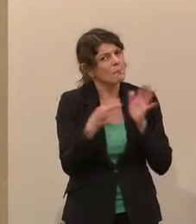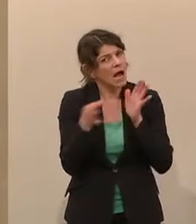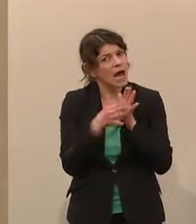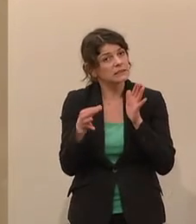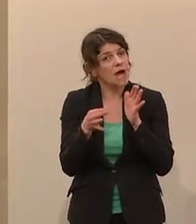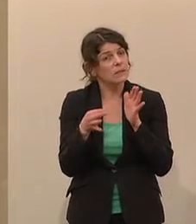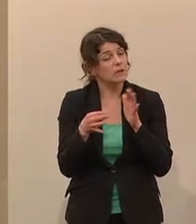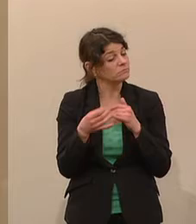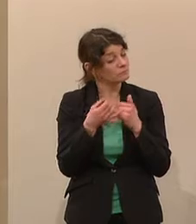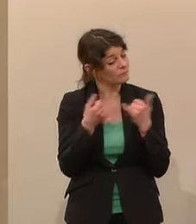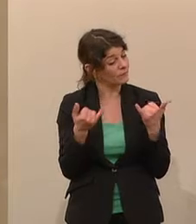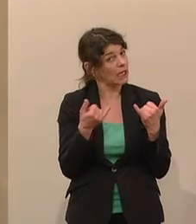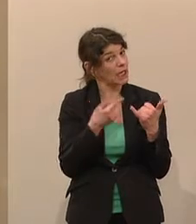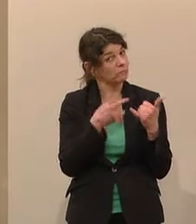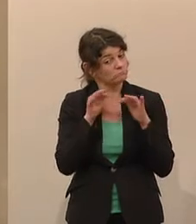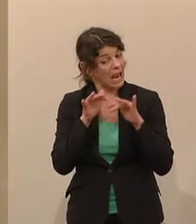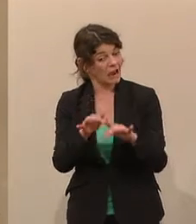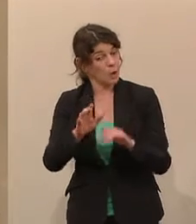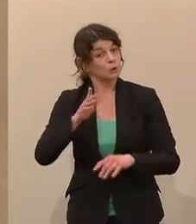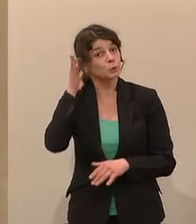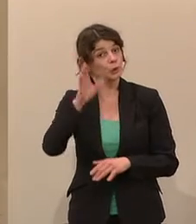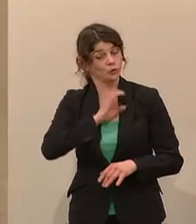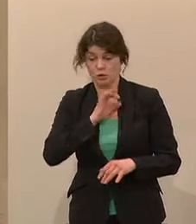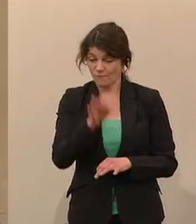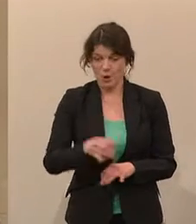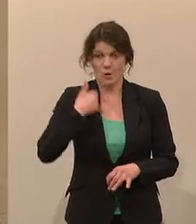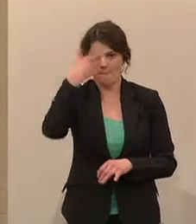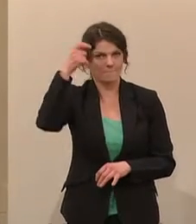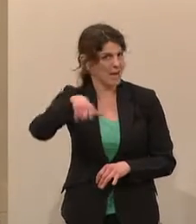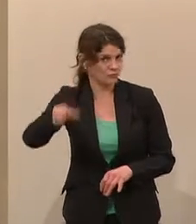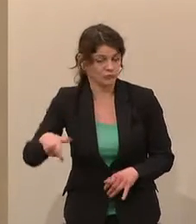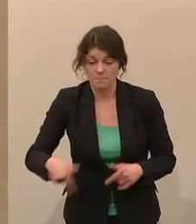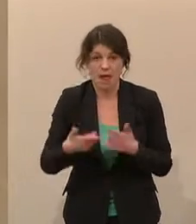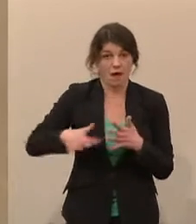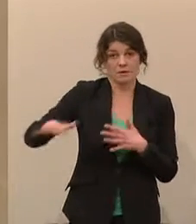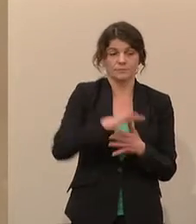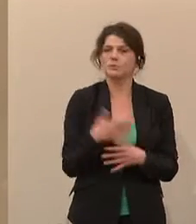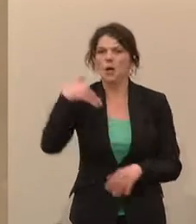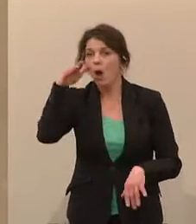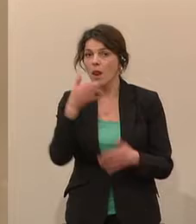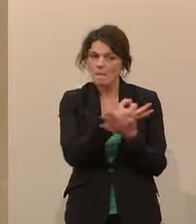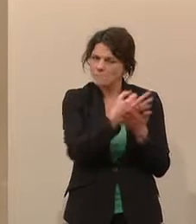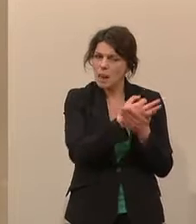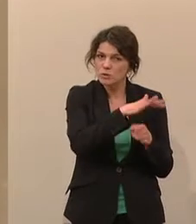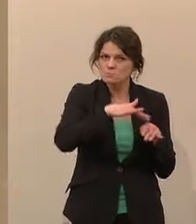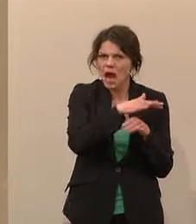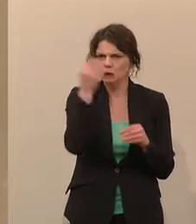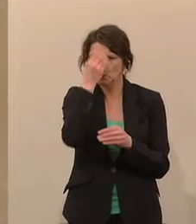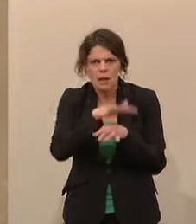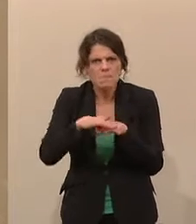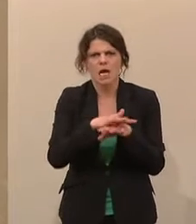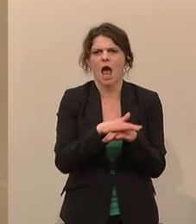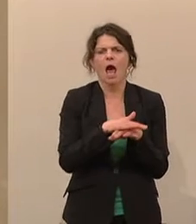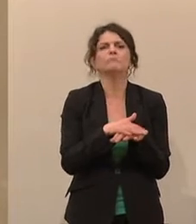Maßnahmen auf die Zukunftschancen der jungen Menschen in unserem Land auswirken. Wir haben gehört, im Bildungsbereich, im